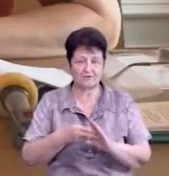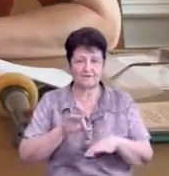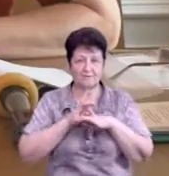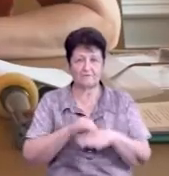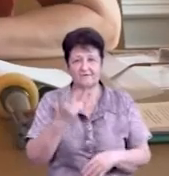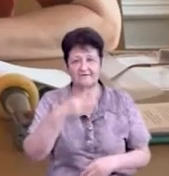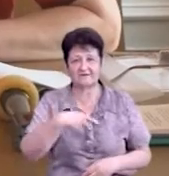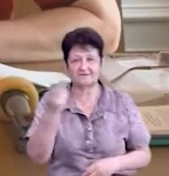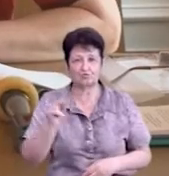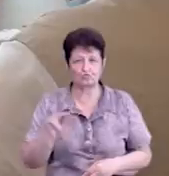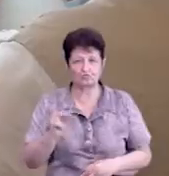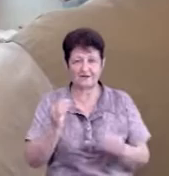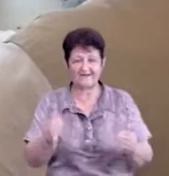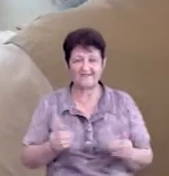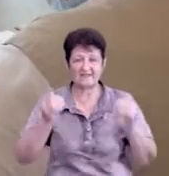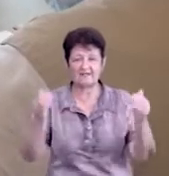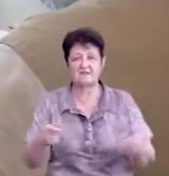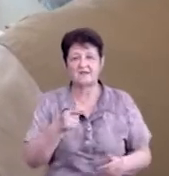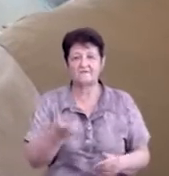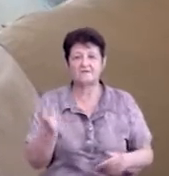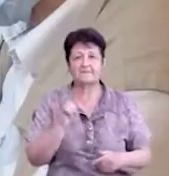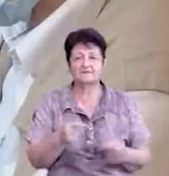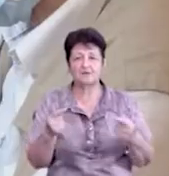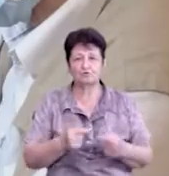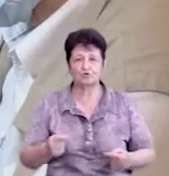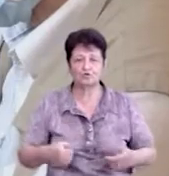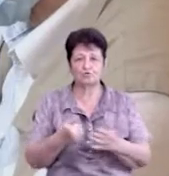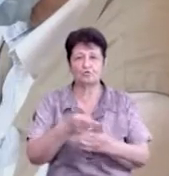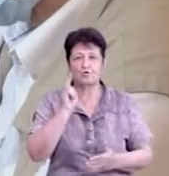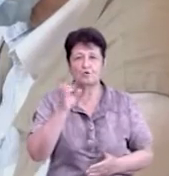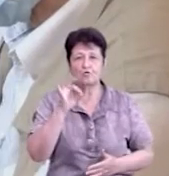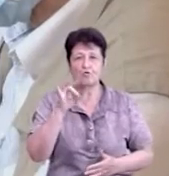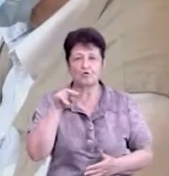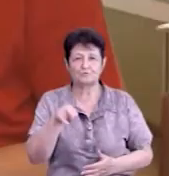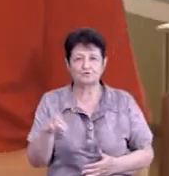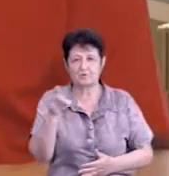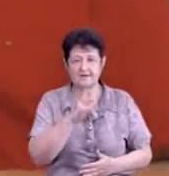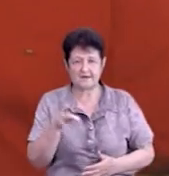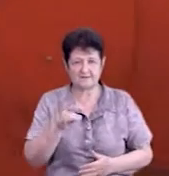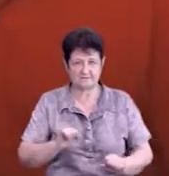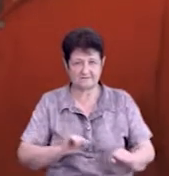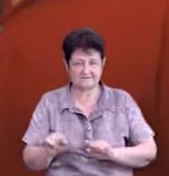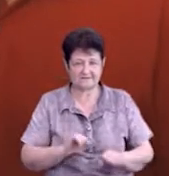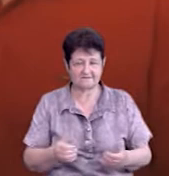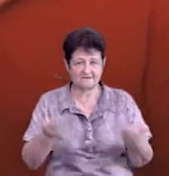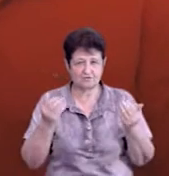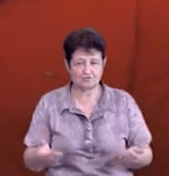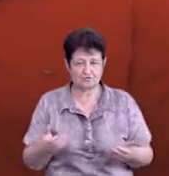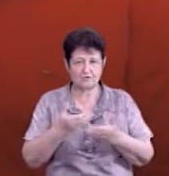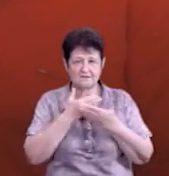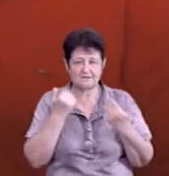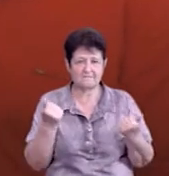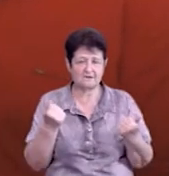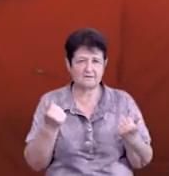провести 22 червня, відклали? Вони прийшли з'ясовувати до Коробської райдержадміністрації. Сьогодні немає